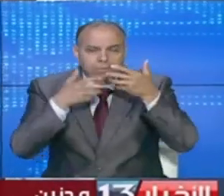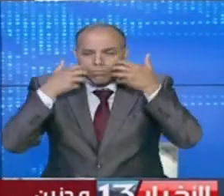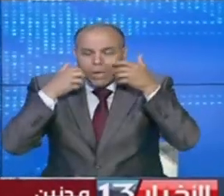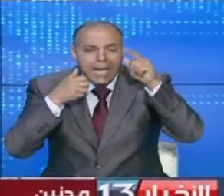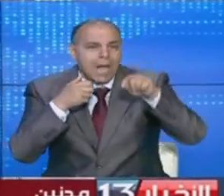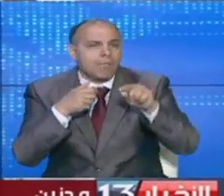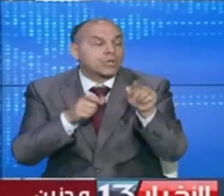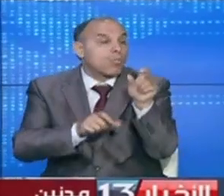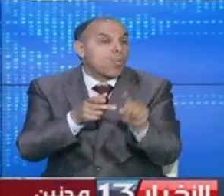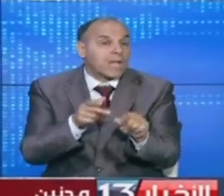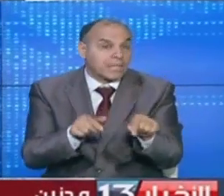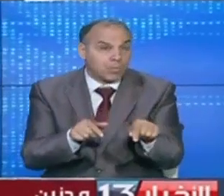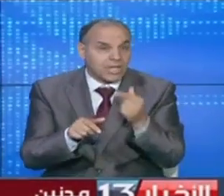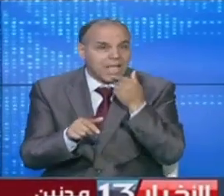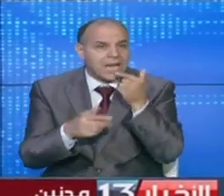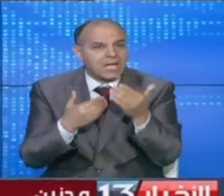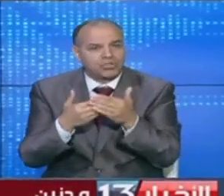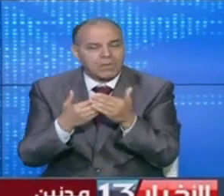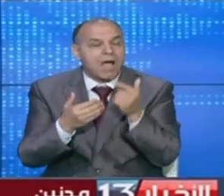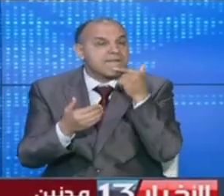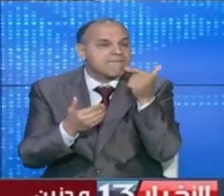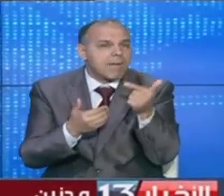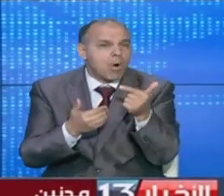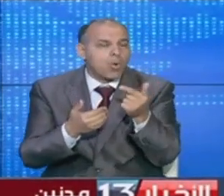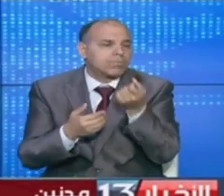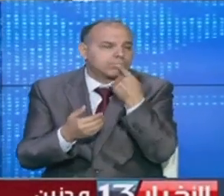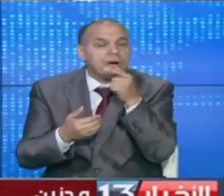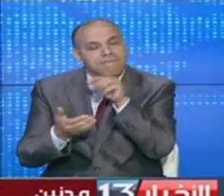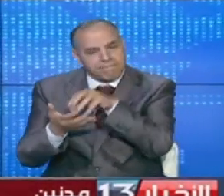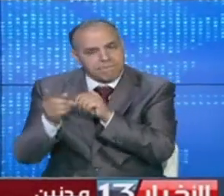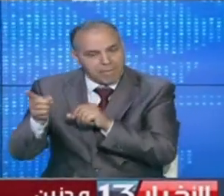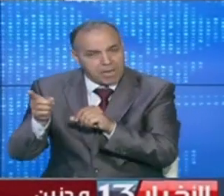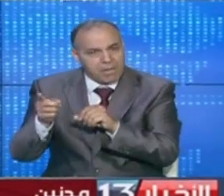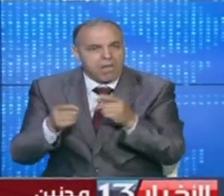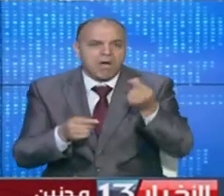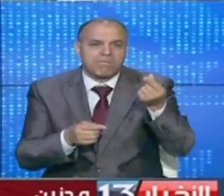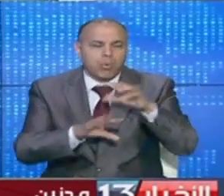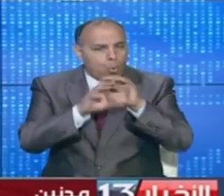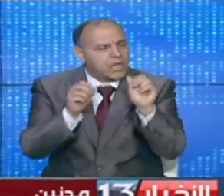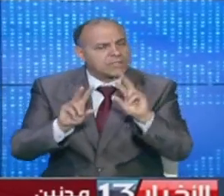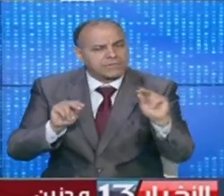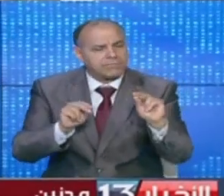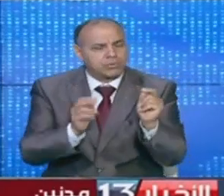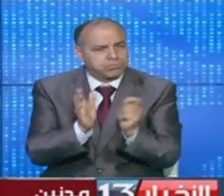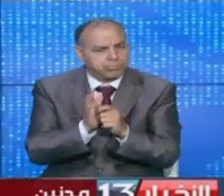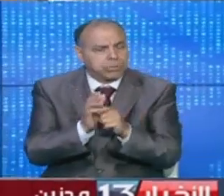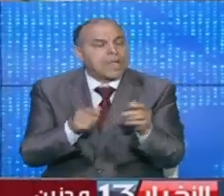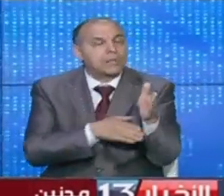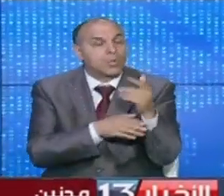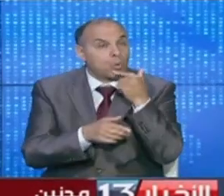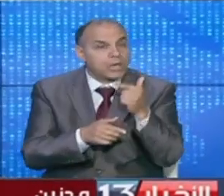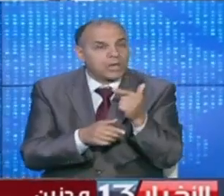من قبل المواطن الى جانب توافرها في كل صيدليات وباسعار موحده ومحدده من الدوله